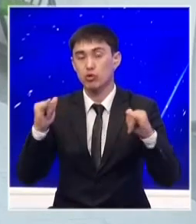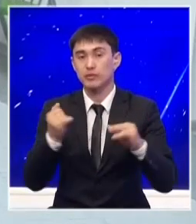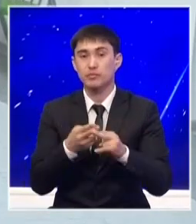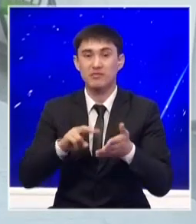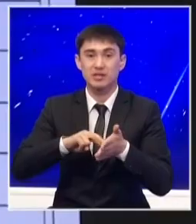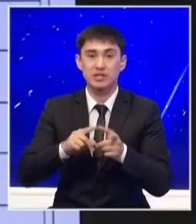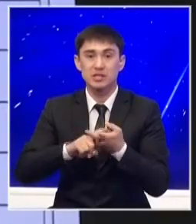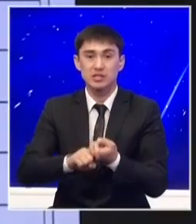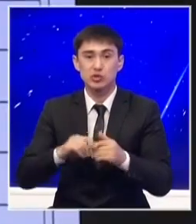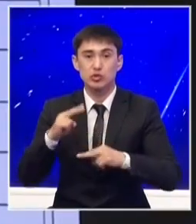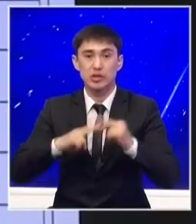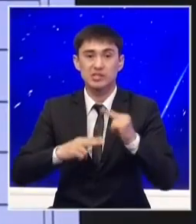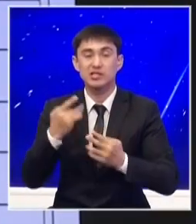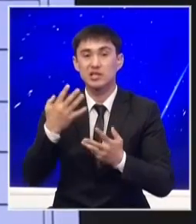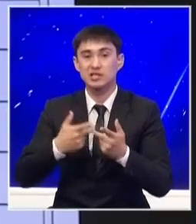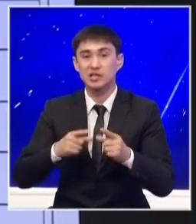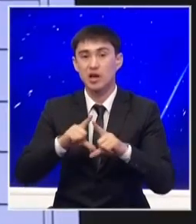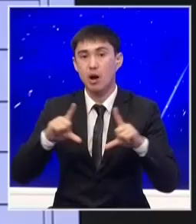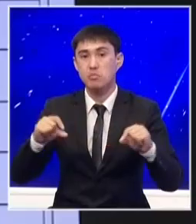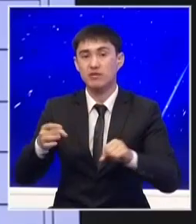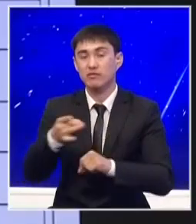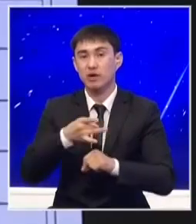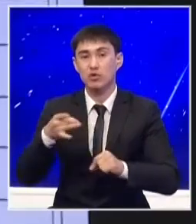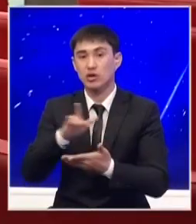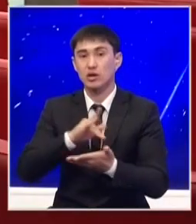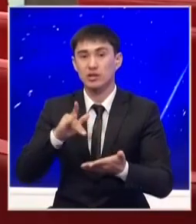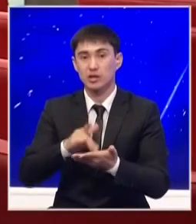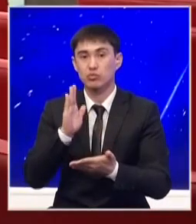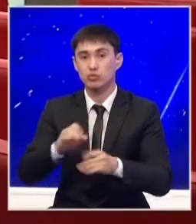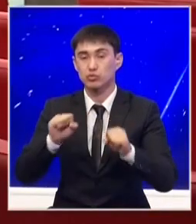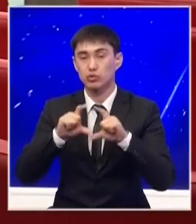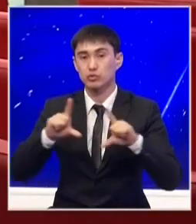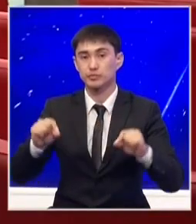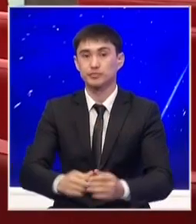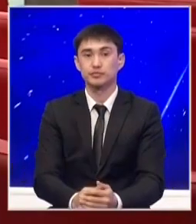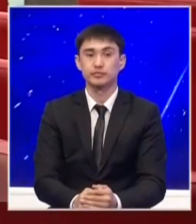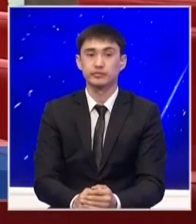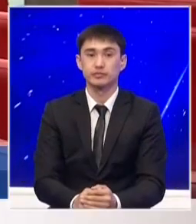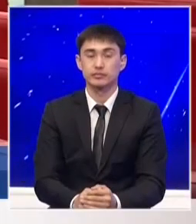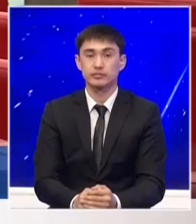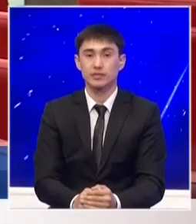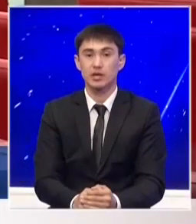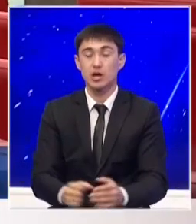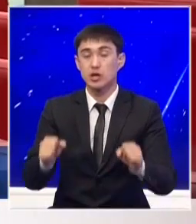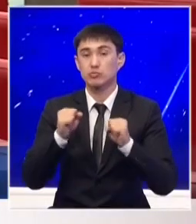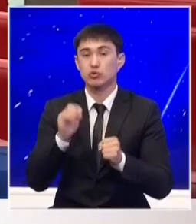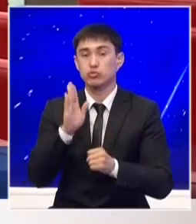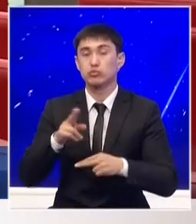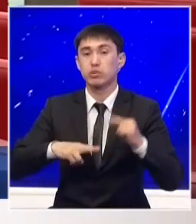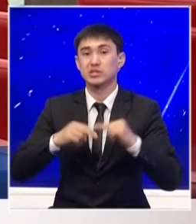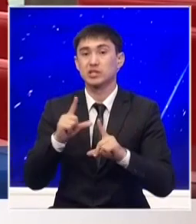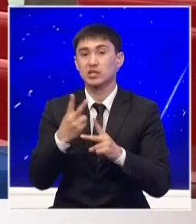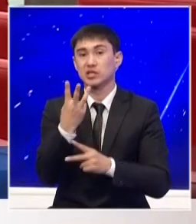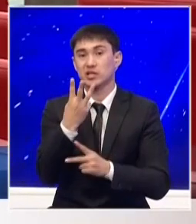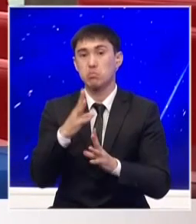с этим планируется строительство еще нескольких объектов в районах и городах спортс-салас надо серия спорта будут построены